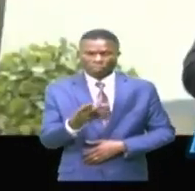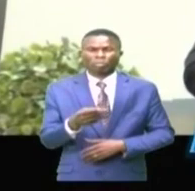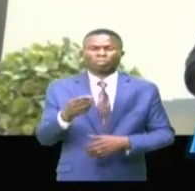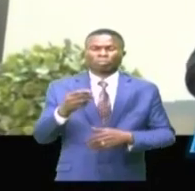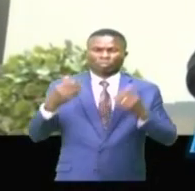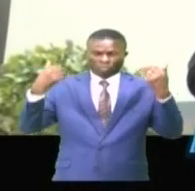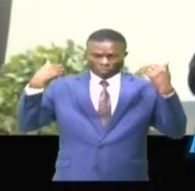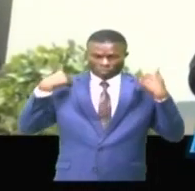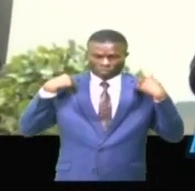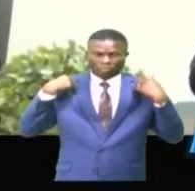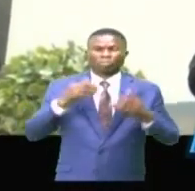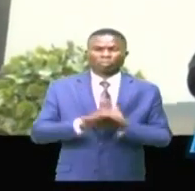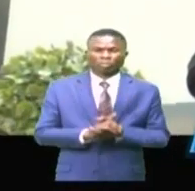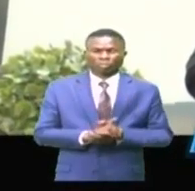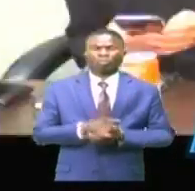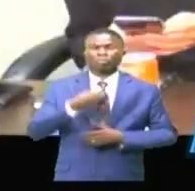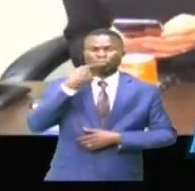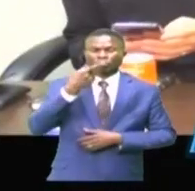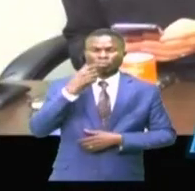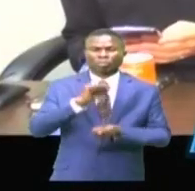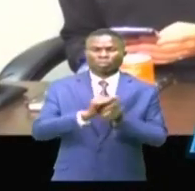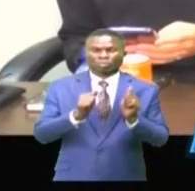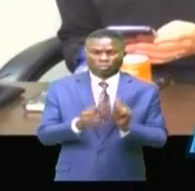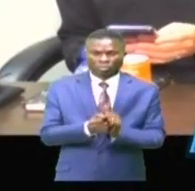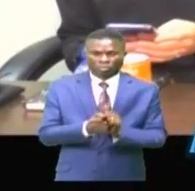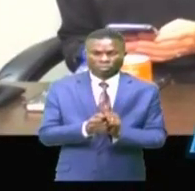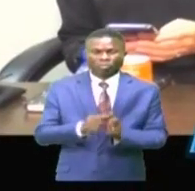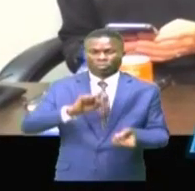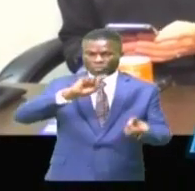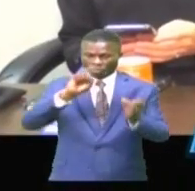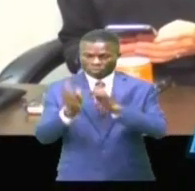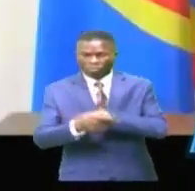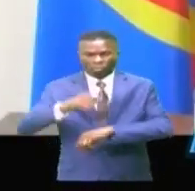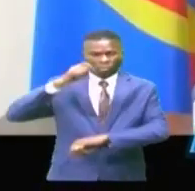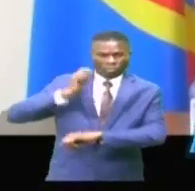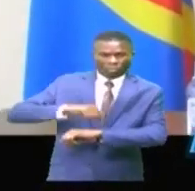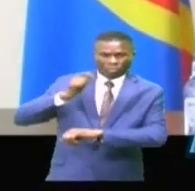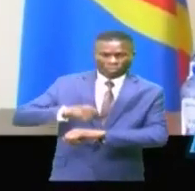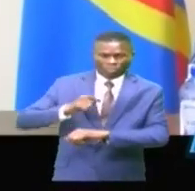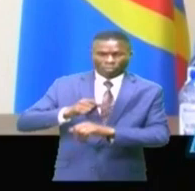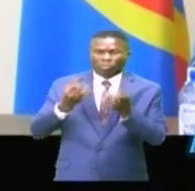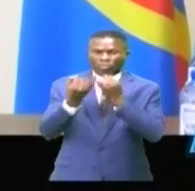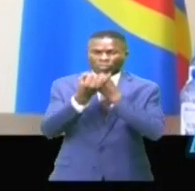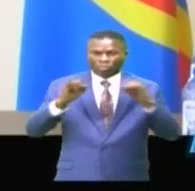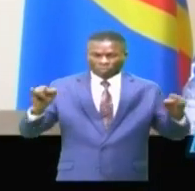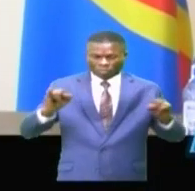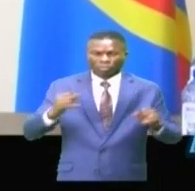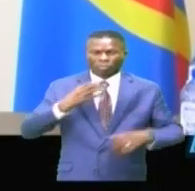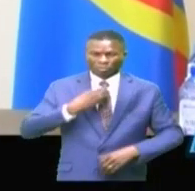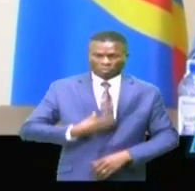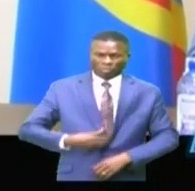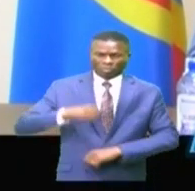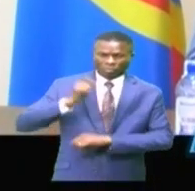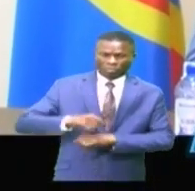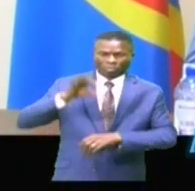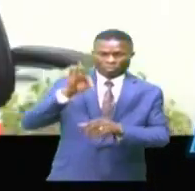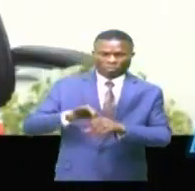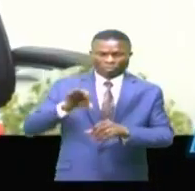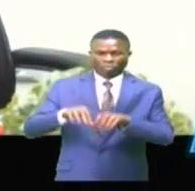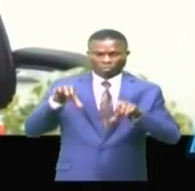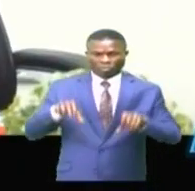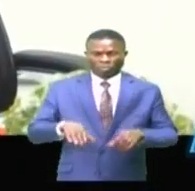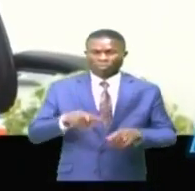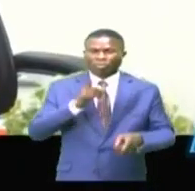août personnalité ont évoqué le sujet de la réforme de la justice l'indépendance des magistrats les élections en RDC